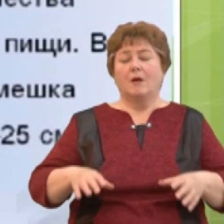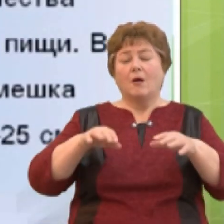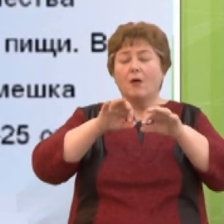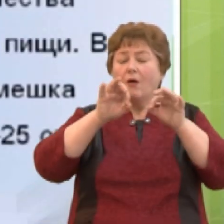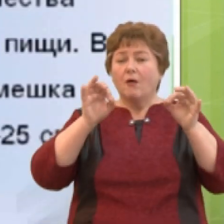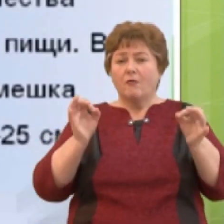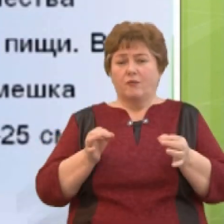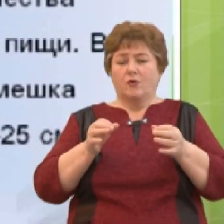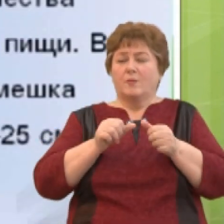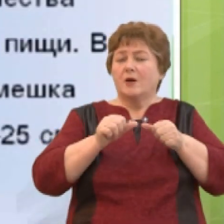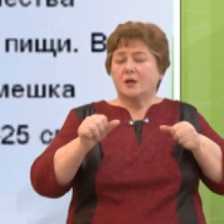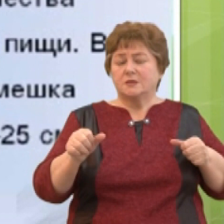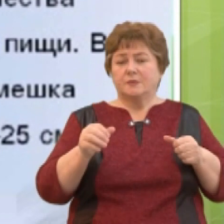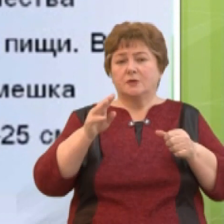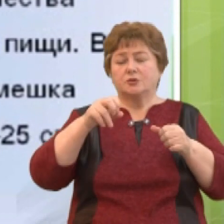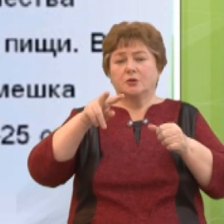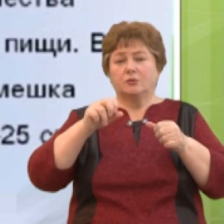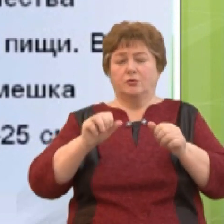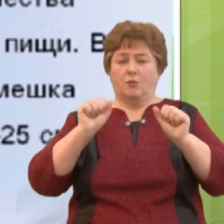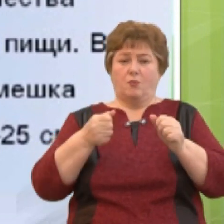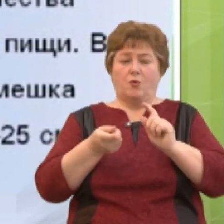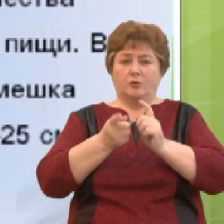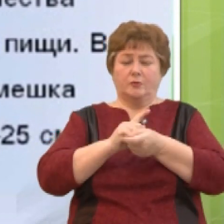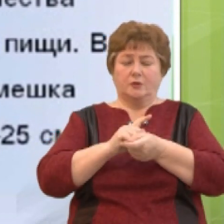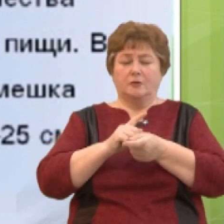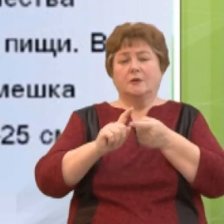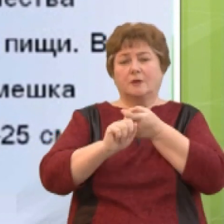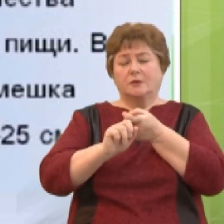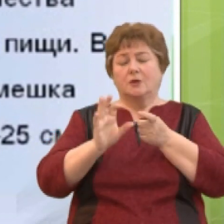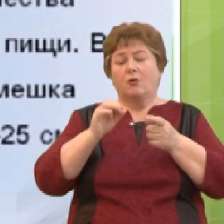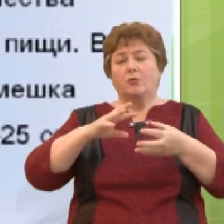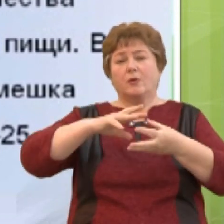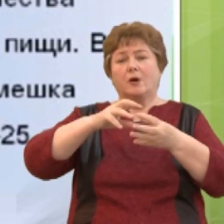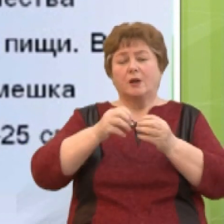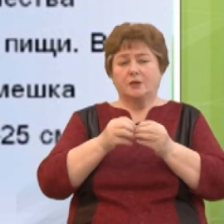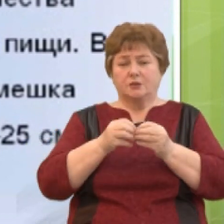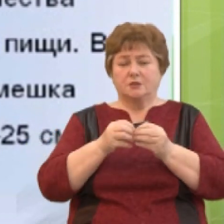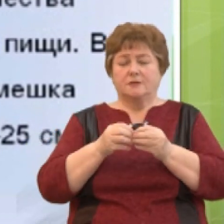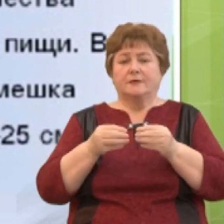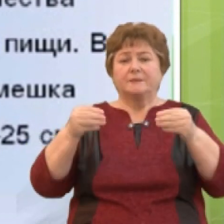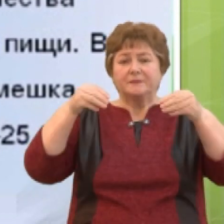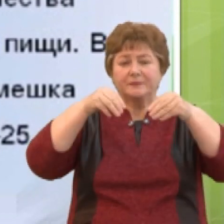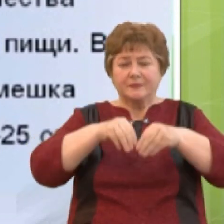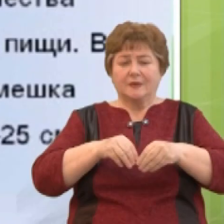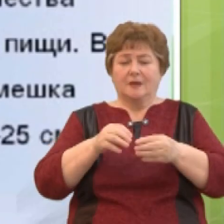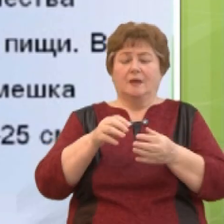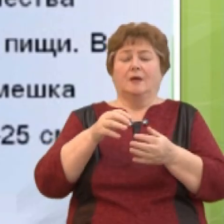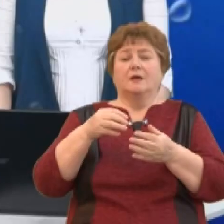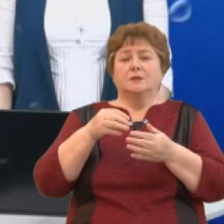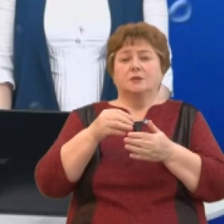Форма и размер желудка могут изменяться в зависимости от количества содержащейся в нем